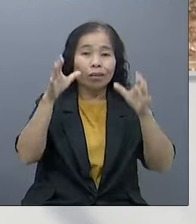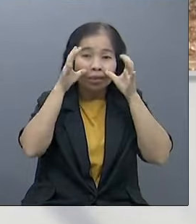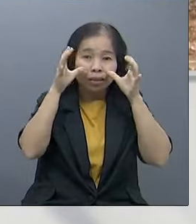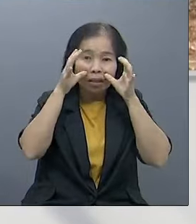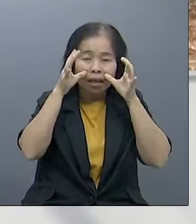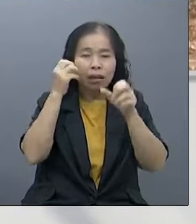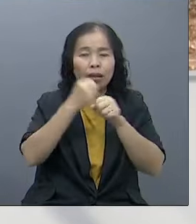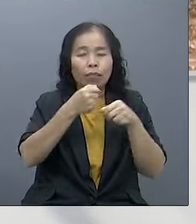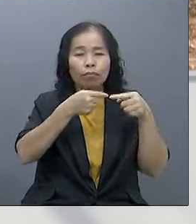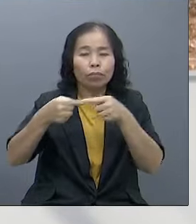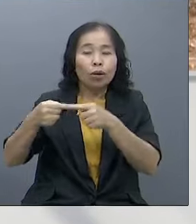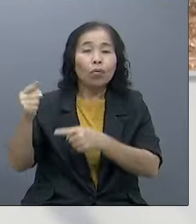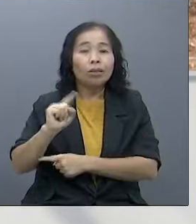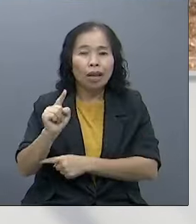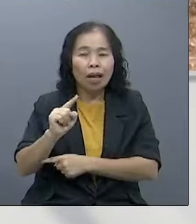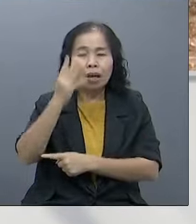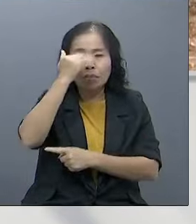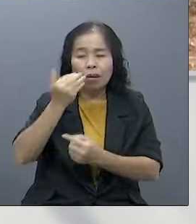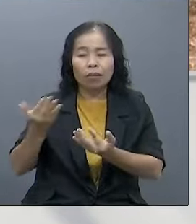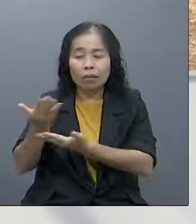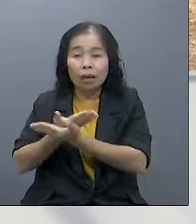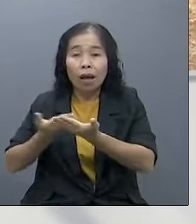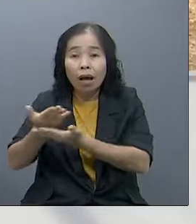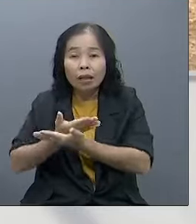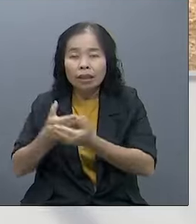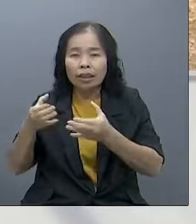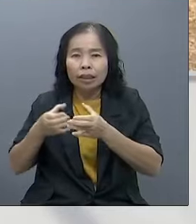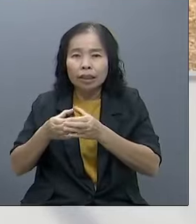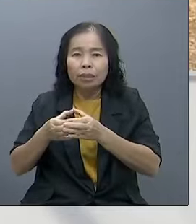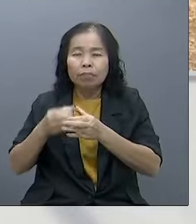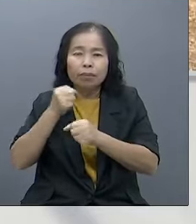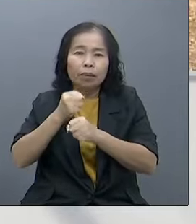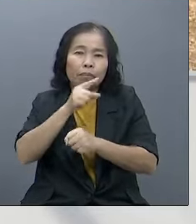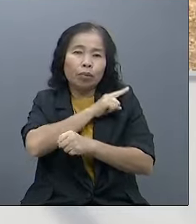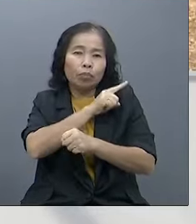างไรหลังการหารือร่วมกันของทีมค้นหาซึ่งท้